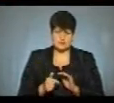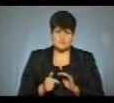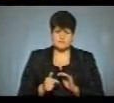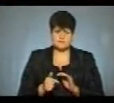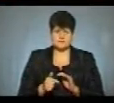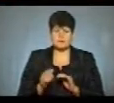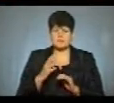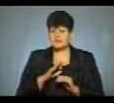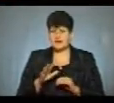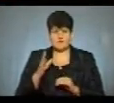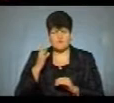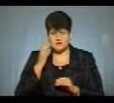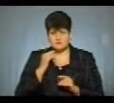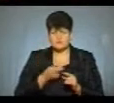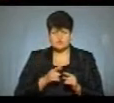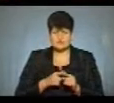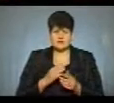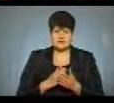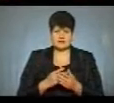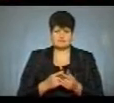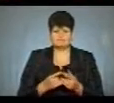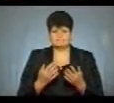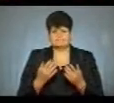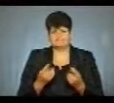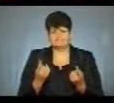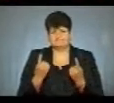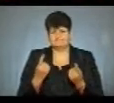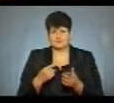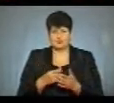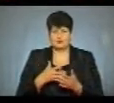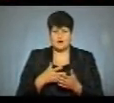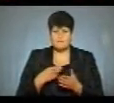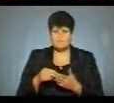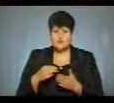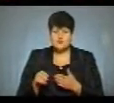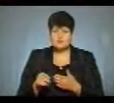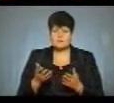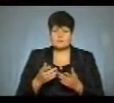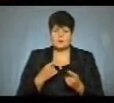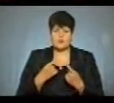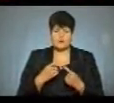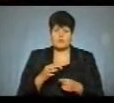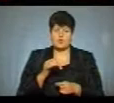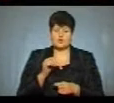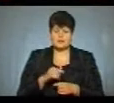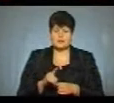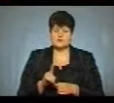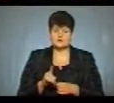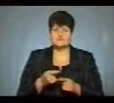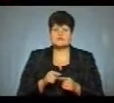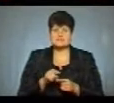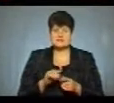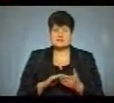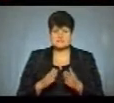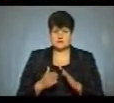І ми не вважаємо, що це є настільки дороговартісна покупка або транспортний засіб, який би говорив про те, що в цій